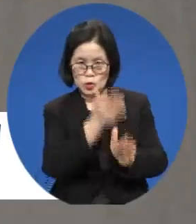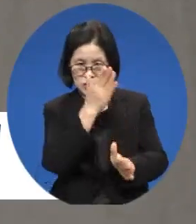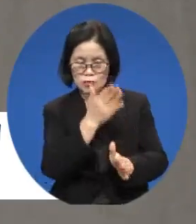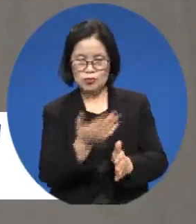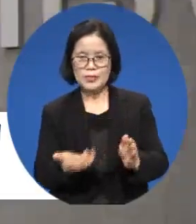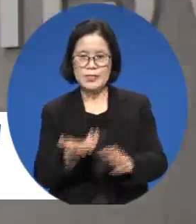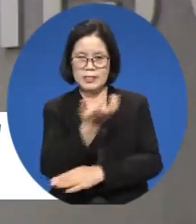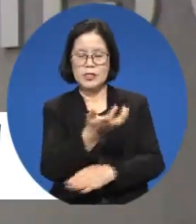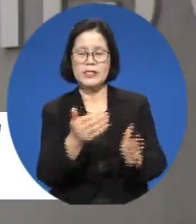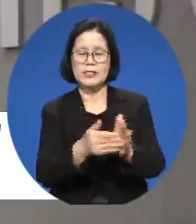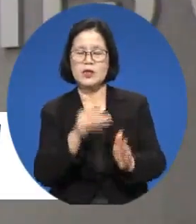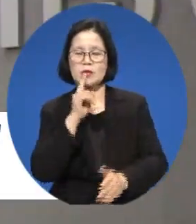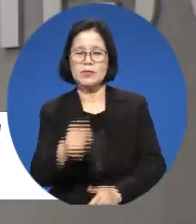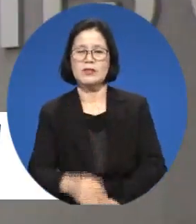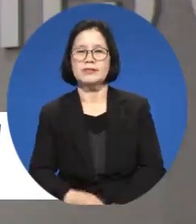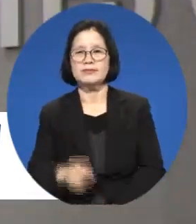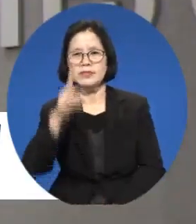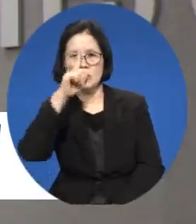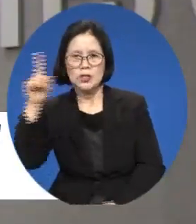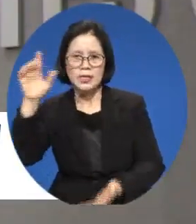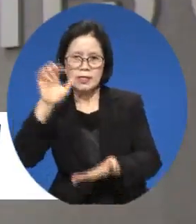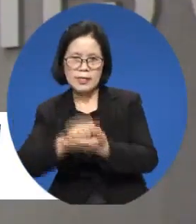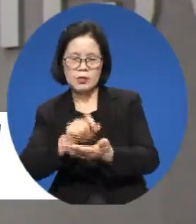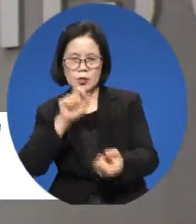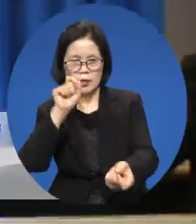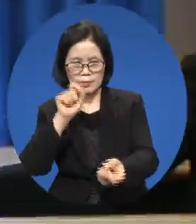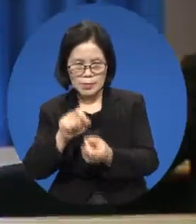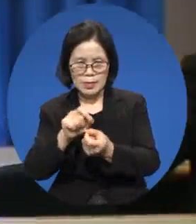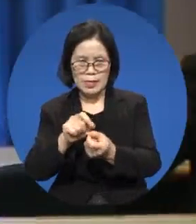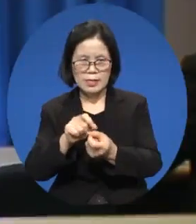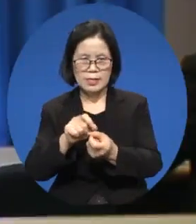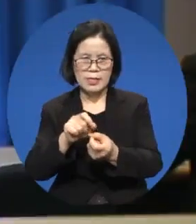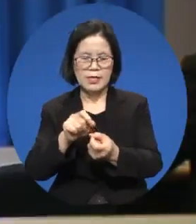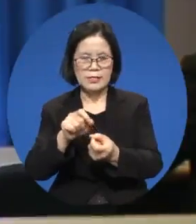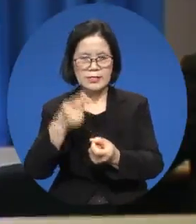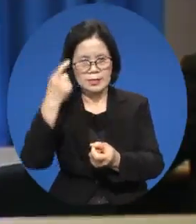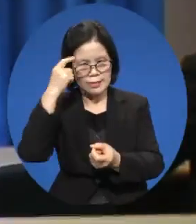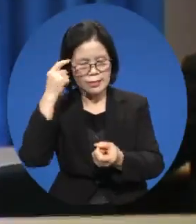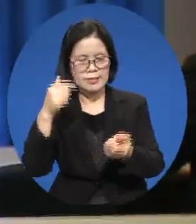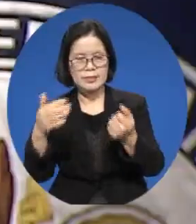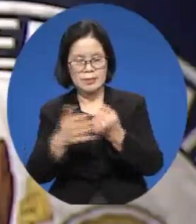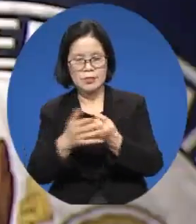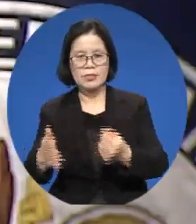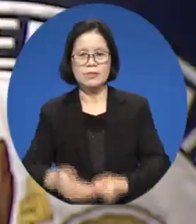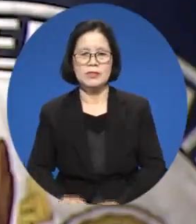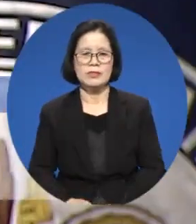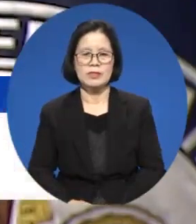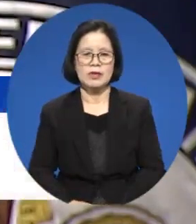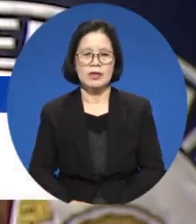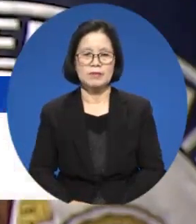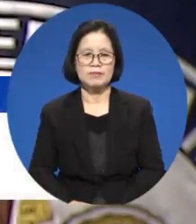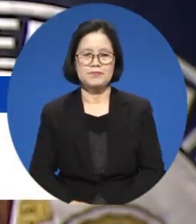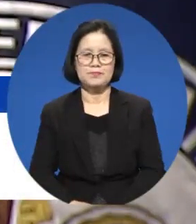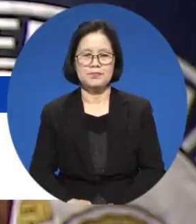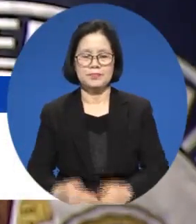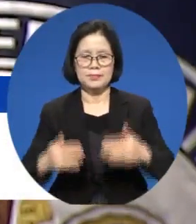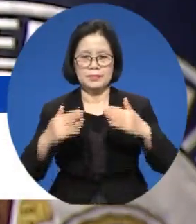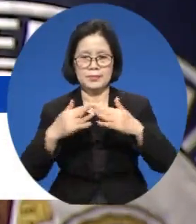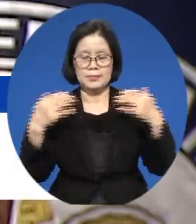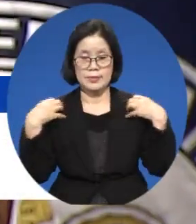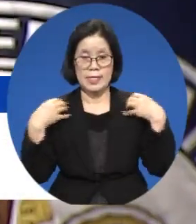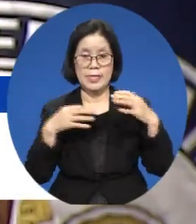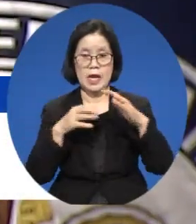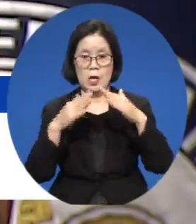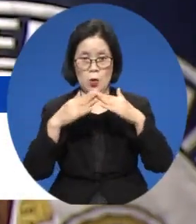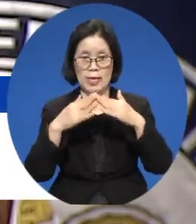밝혔습니다 러시아의 침공이 임박했다는 예상에 따른 조치입니다 오히려 있는 프로세스와 블록의 링 한테 뿐만 합시다